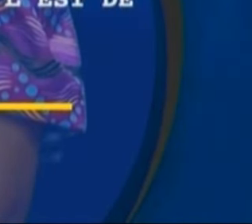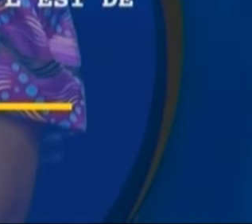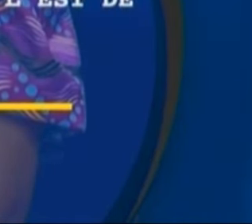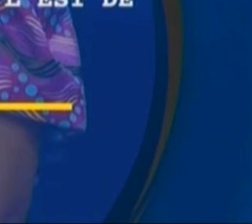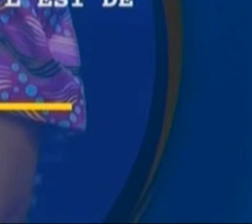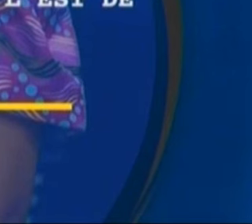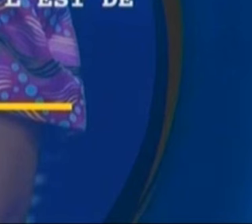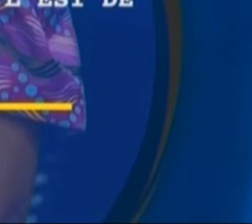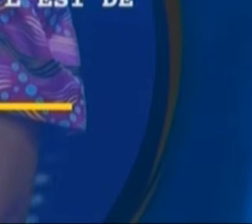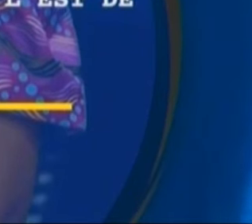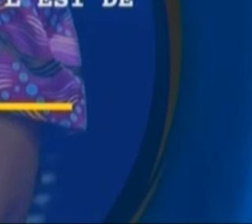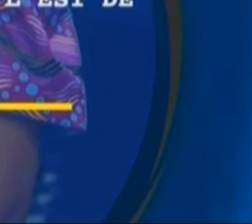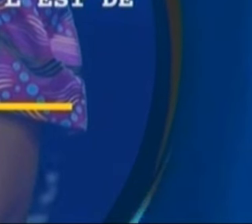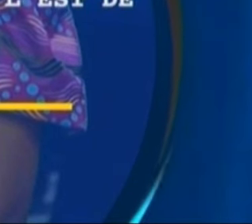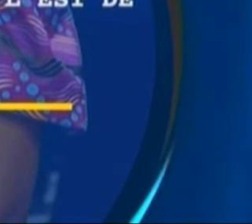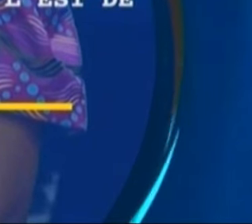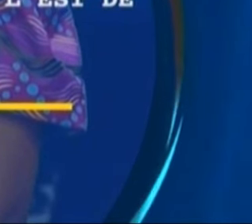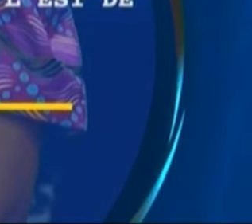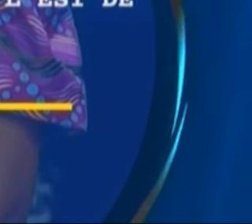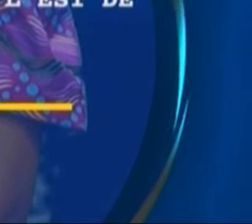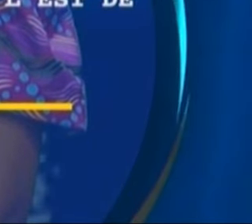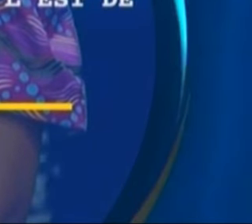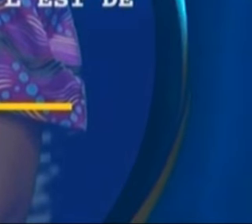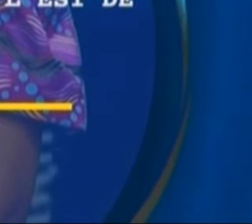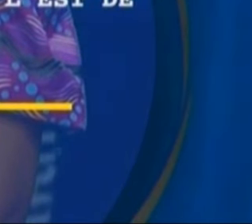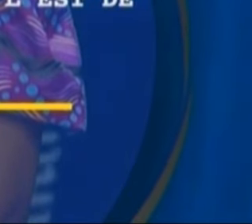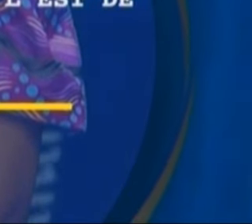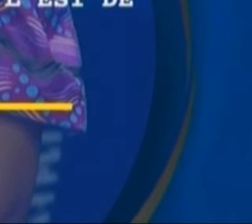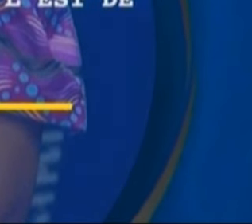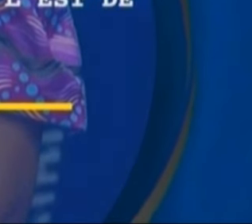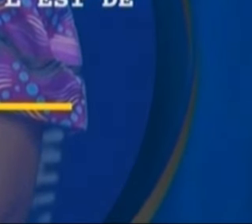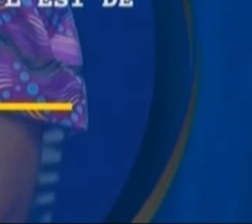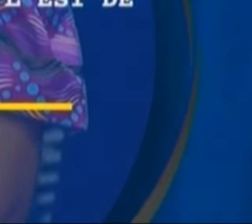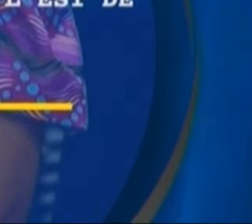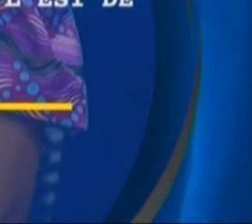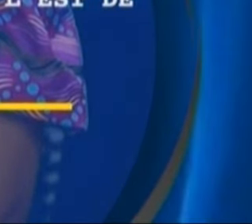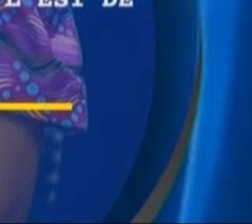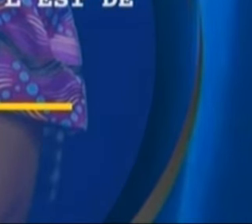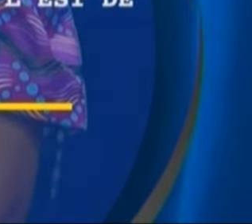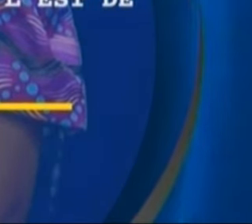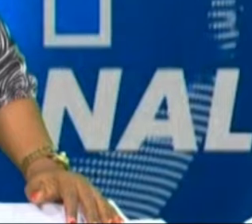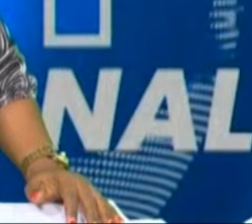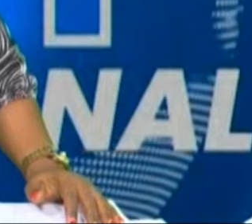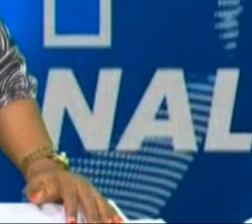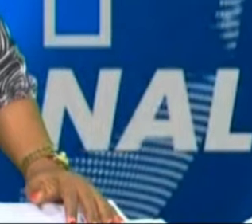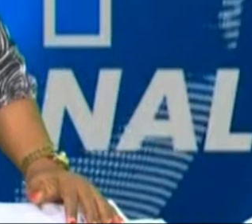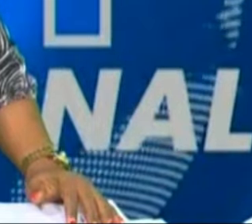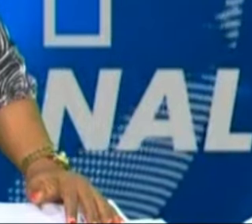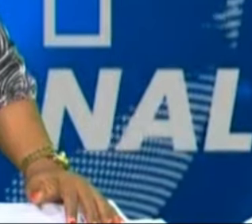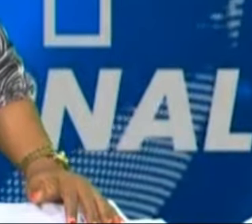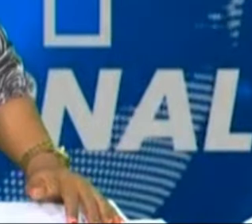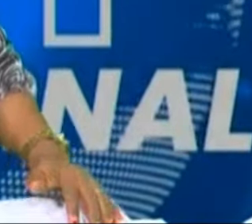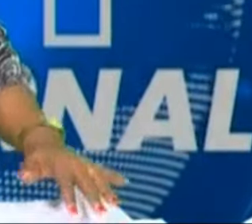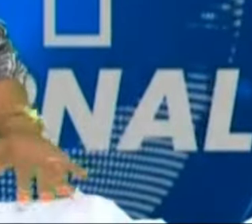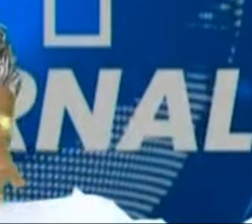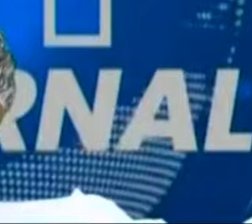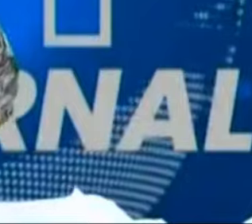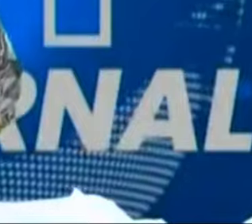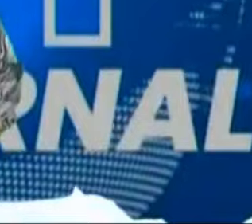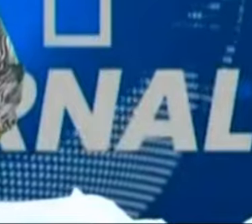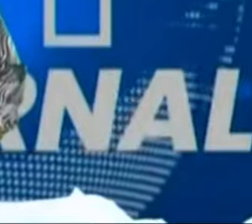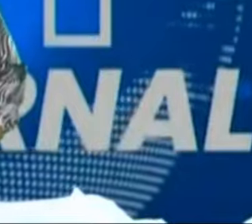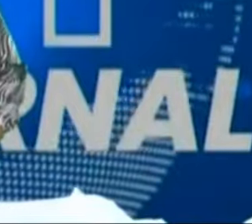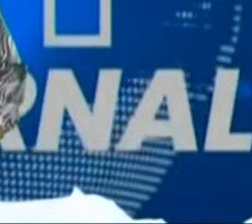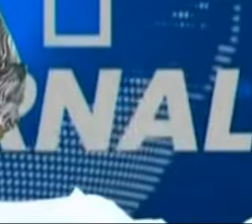des victimes de la guerre dans l'Est de la RDC. Mesdames et messieurs, grand et notre plaisir de vous